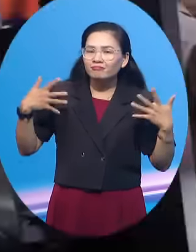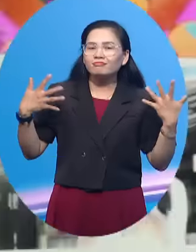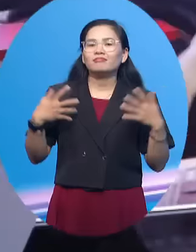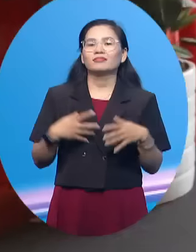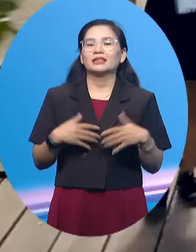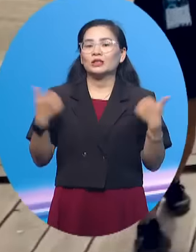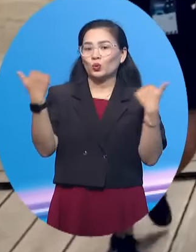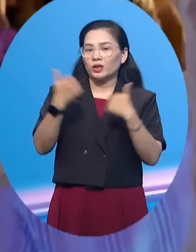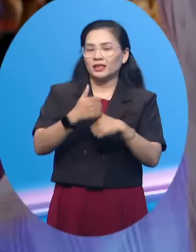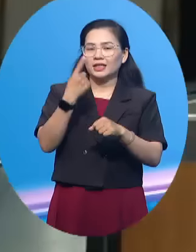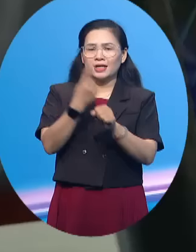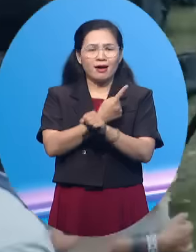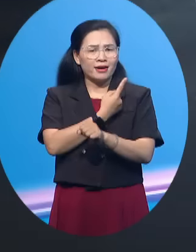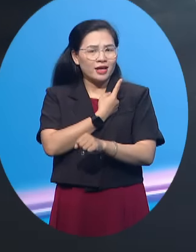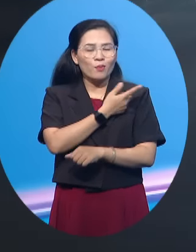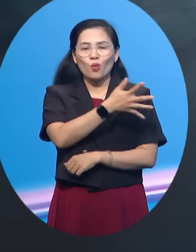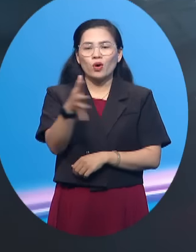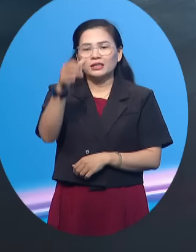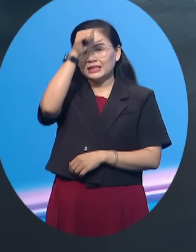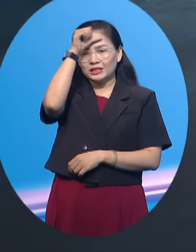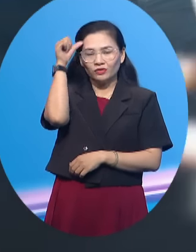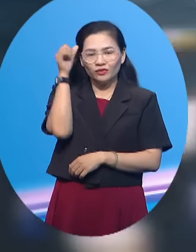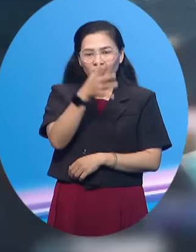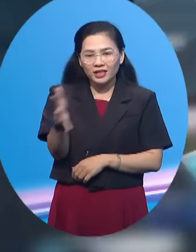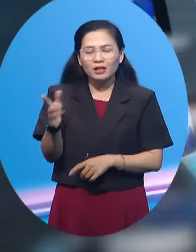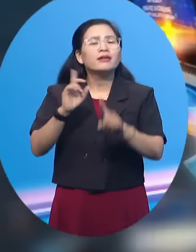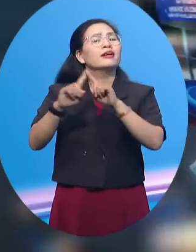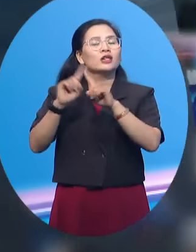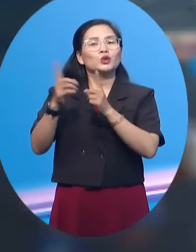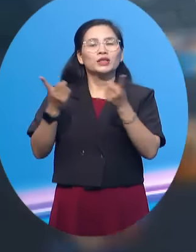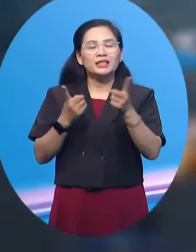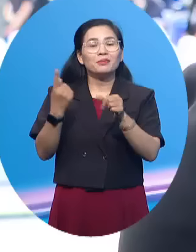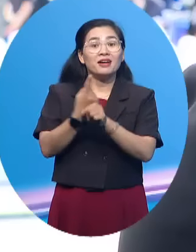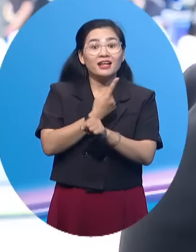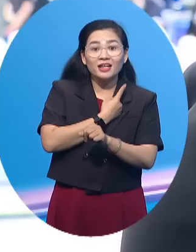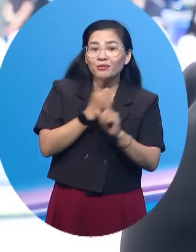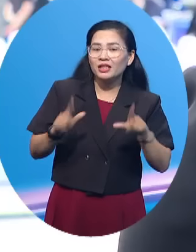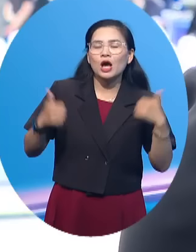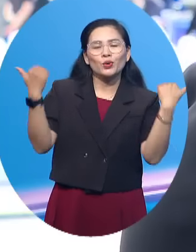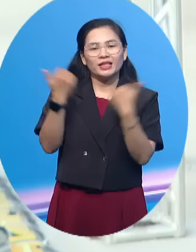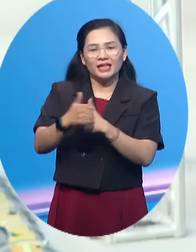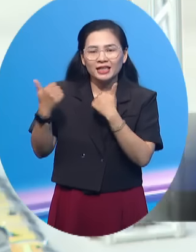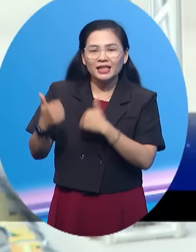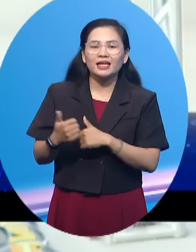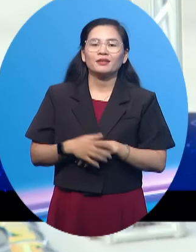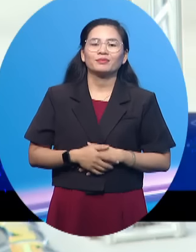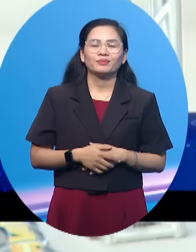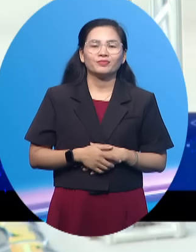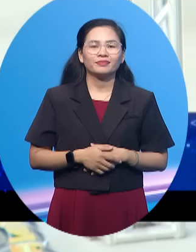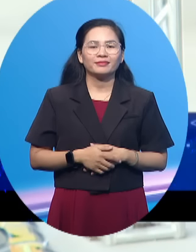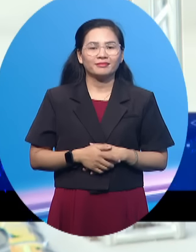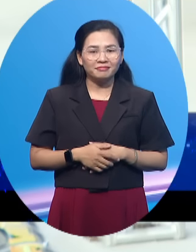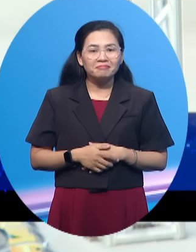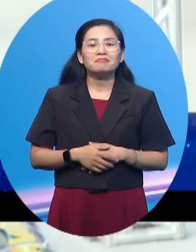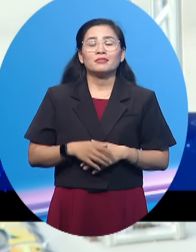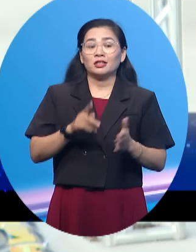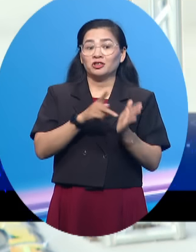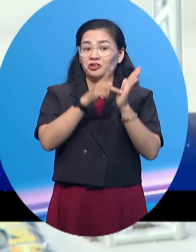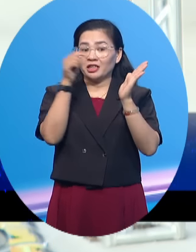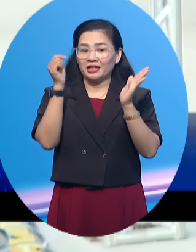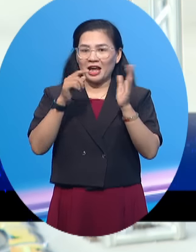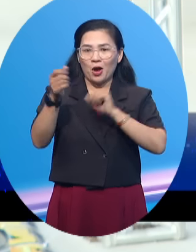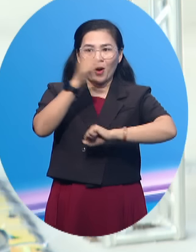cuộc thi khởi nghiệp của các bạn sinh viên và các cái doanh nghiệp khởi nghiệp ở trong và ngoài nước. Dạ vâng, sự kiện lần này sẽ có rất nhiều những